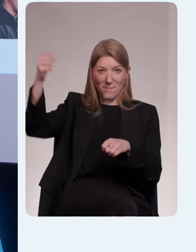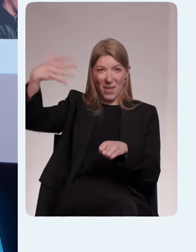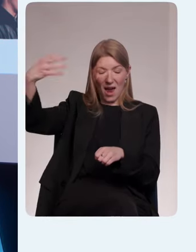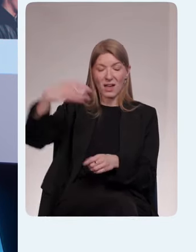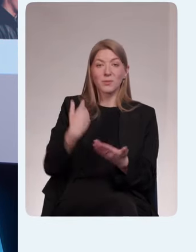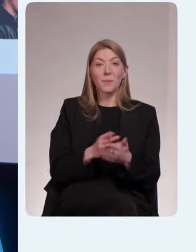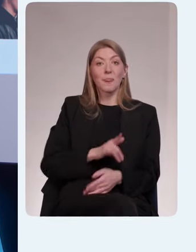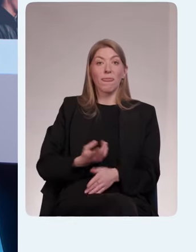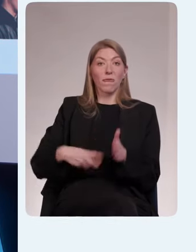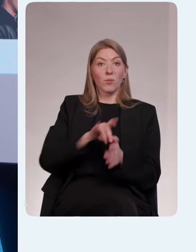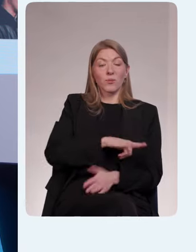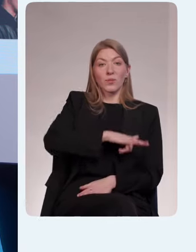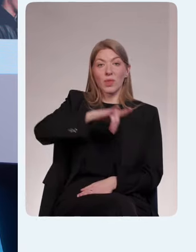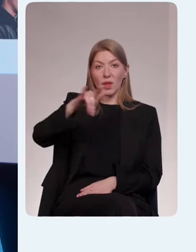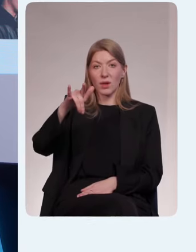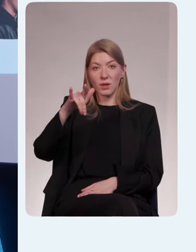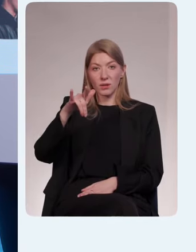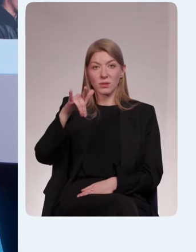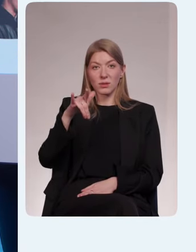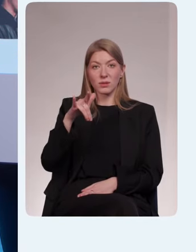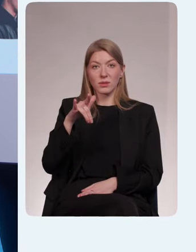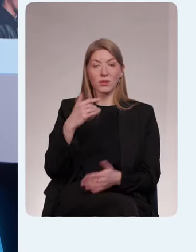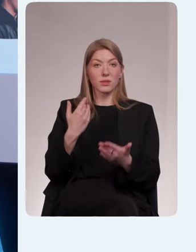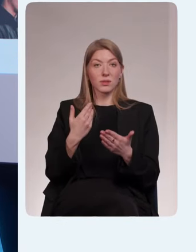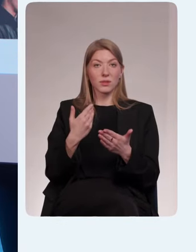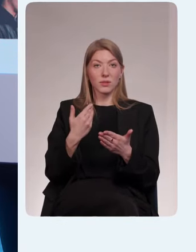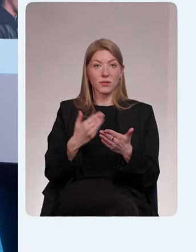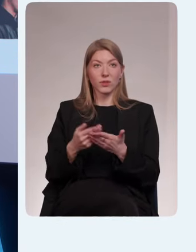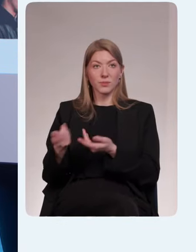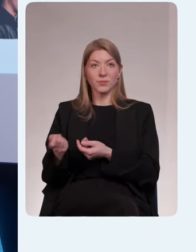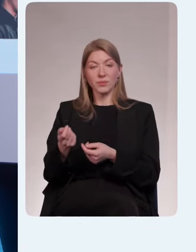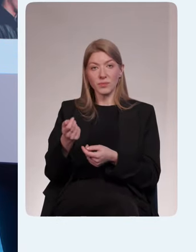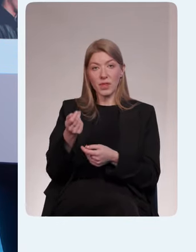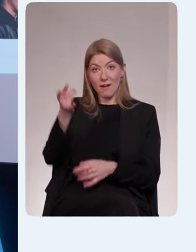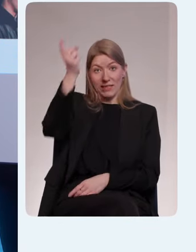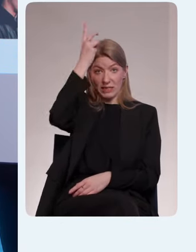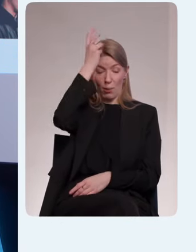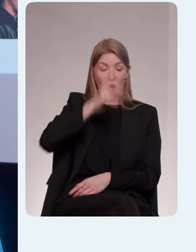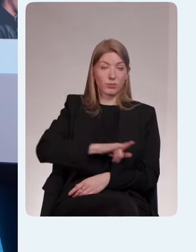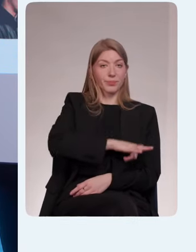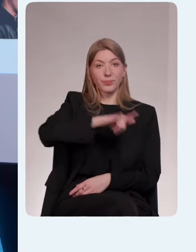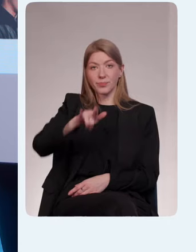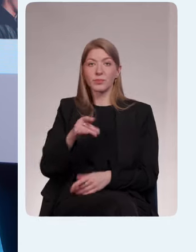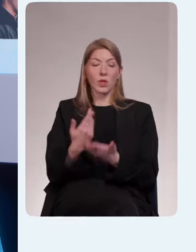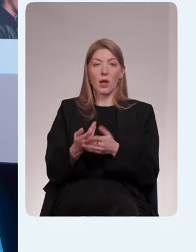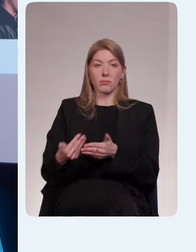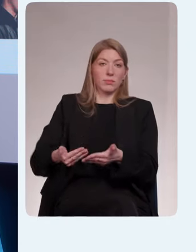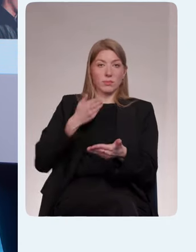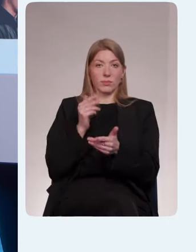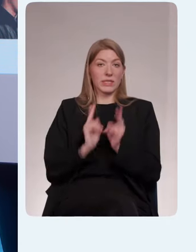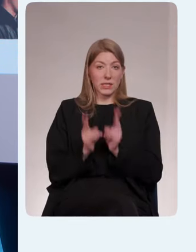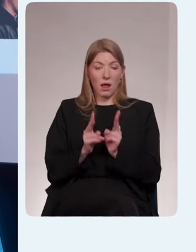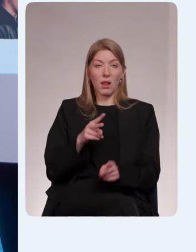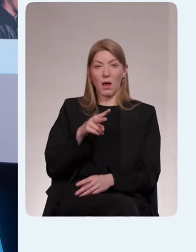Летела после Пасхи на кинофестиваль в Самару и с просонья сделала себе лимонад. Ну, как лимонад? Воду